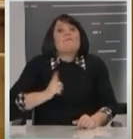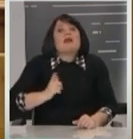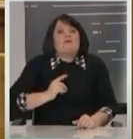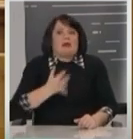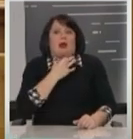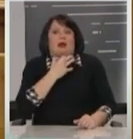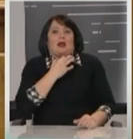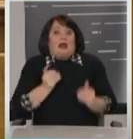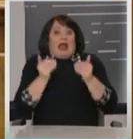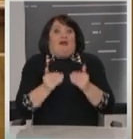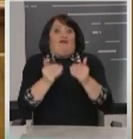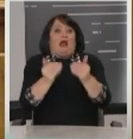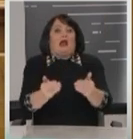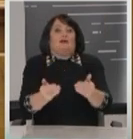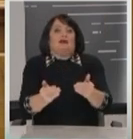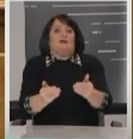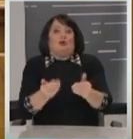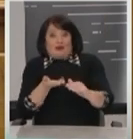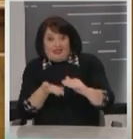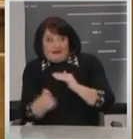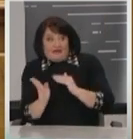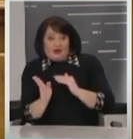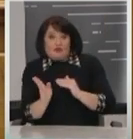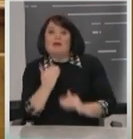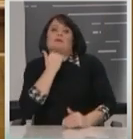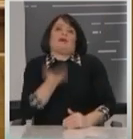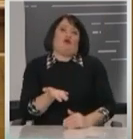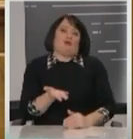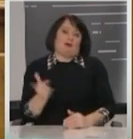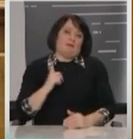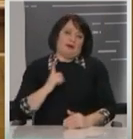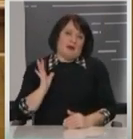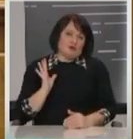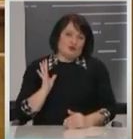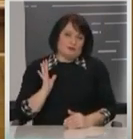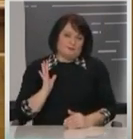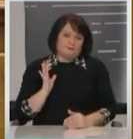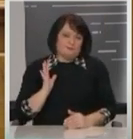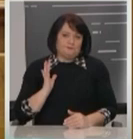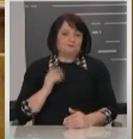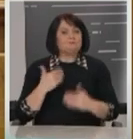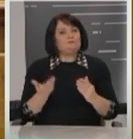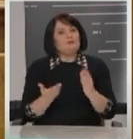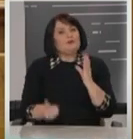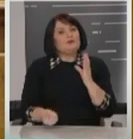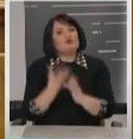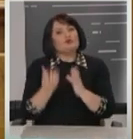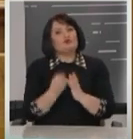να αναβληθούν για όταν θα βγούμε από τα μνημόνια. Η παραγωγή νέου